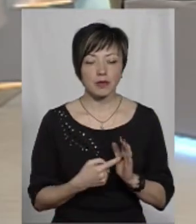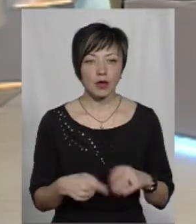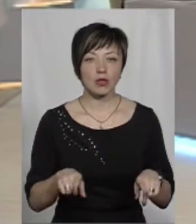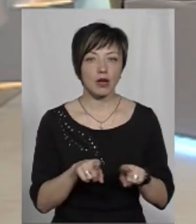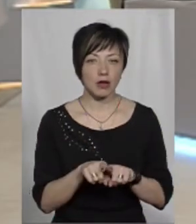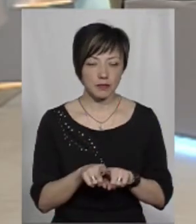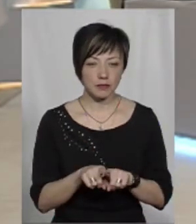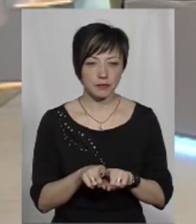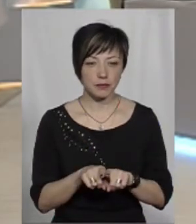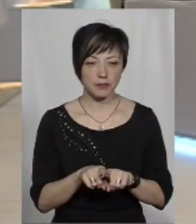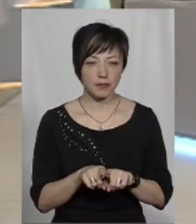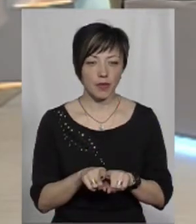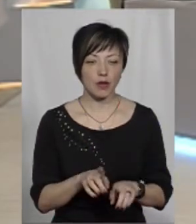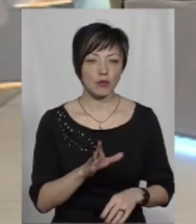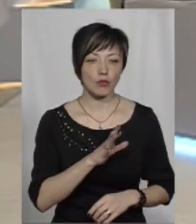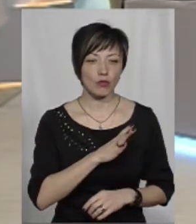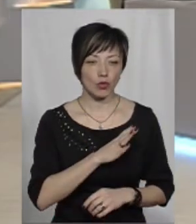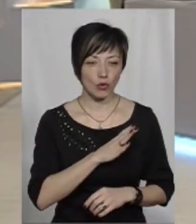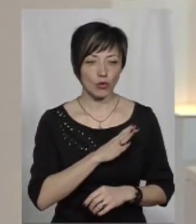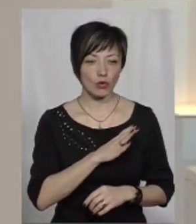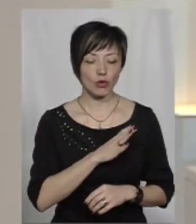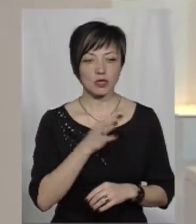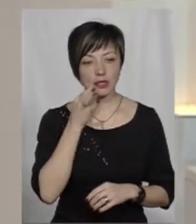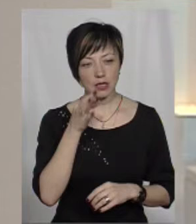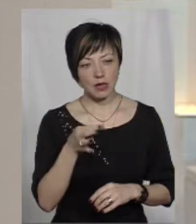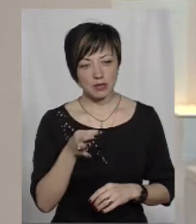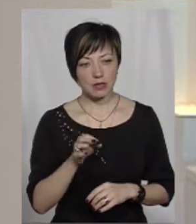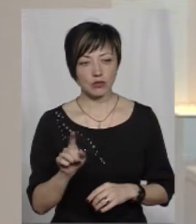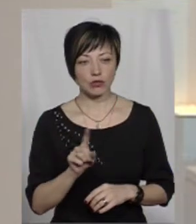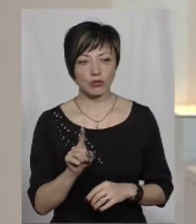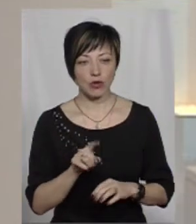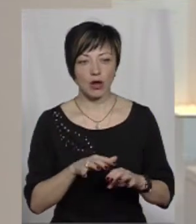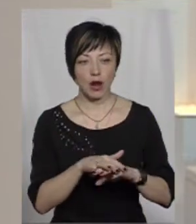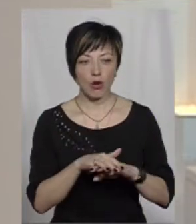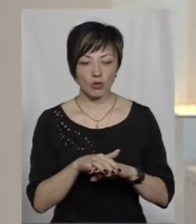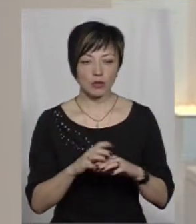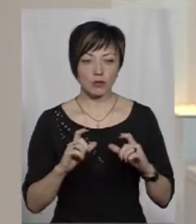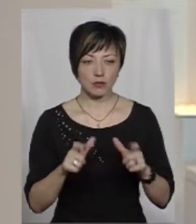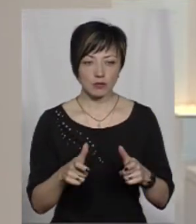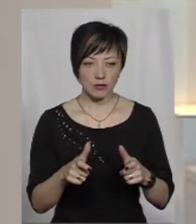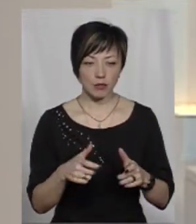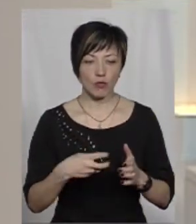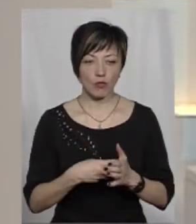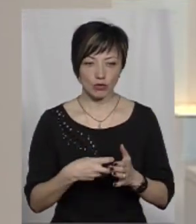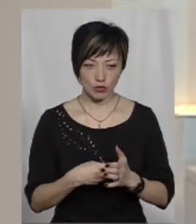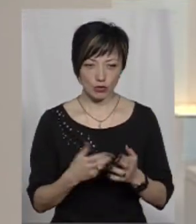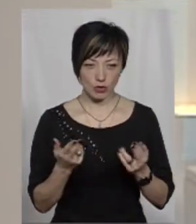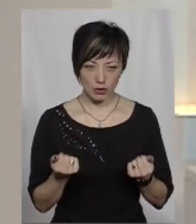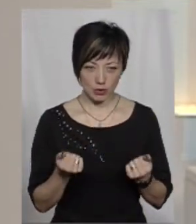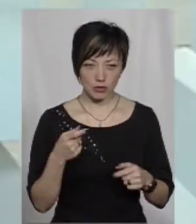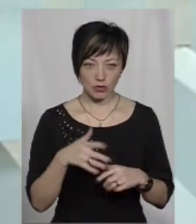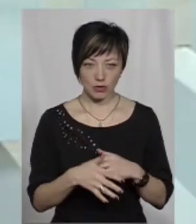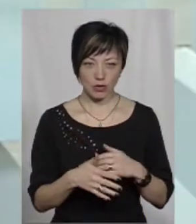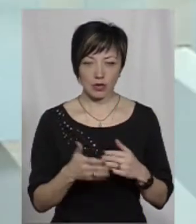що. Було сказано, що рахунки прийдуть поштою, я так